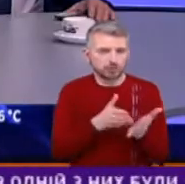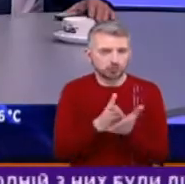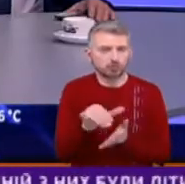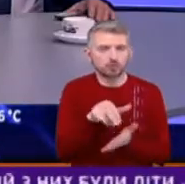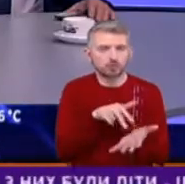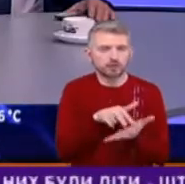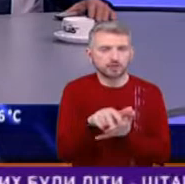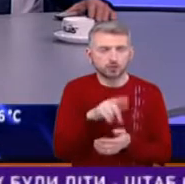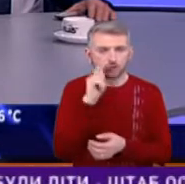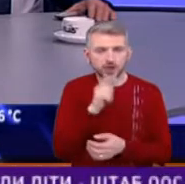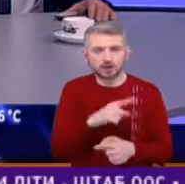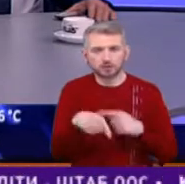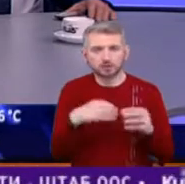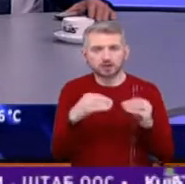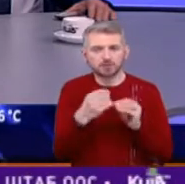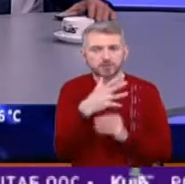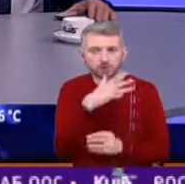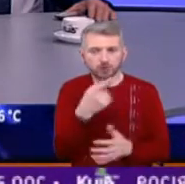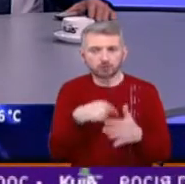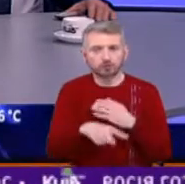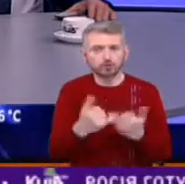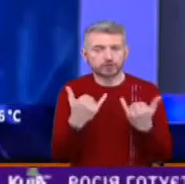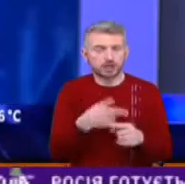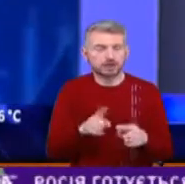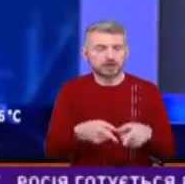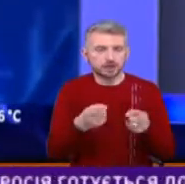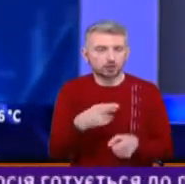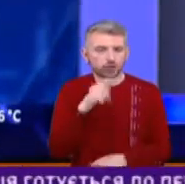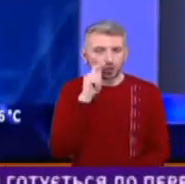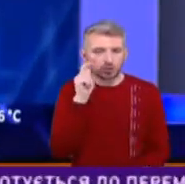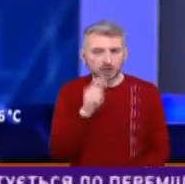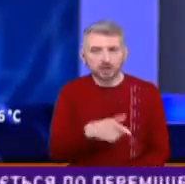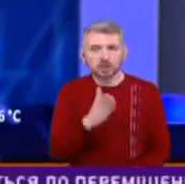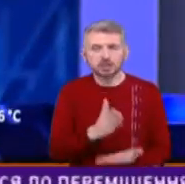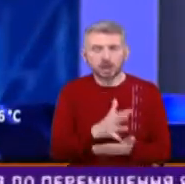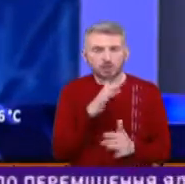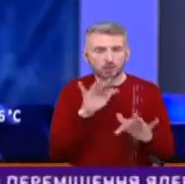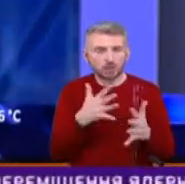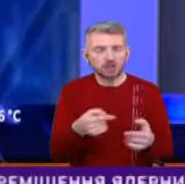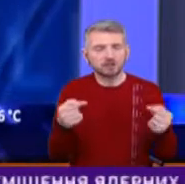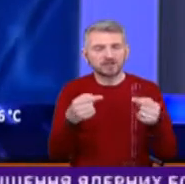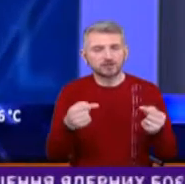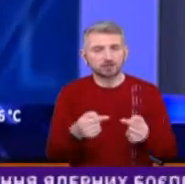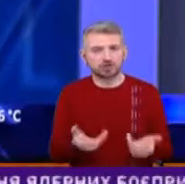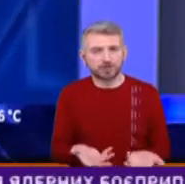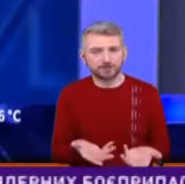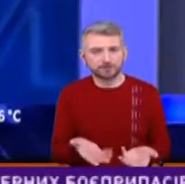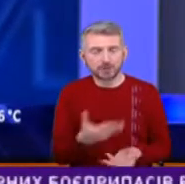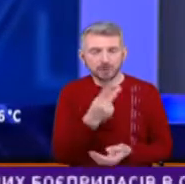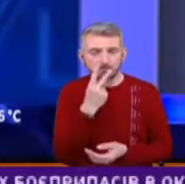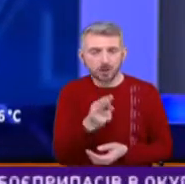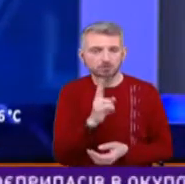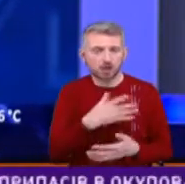країна наступні 10-15 років, тому що зараз це дійсно для України є момент визначення. Ми бачимо,